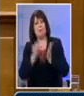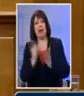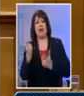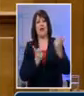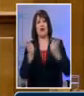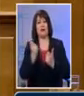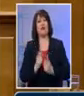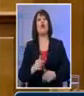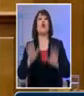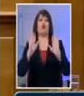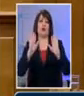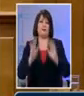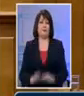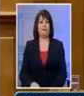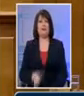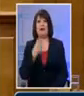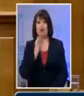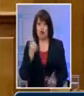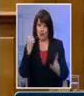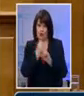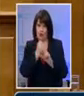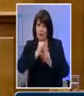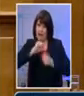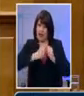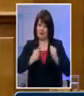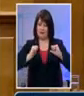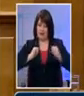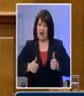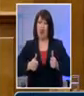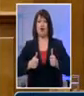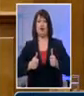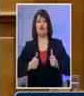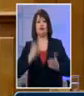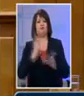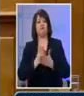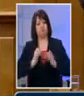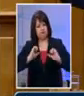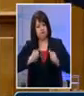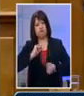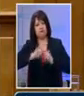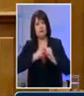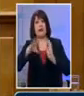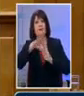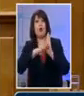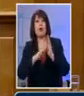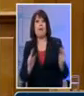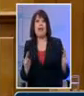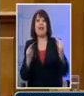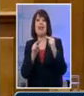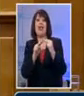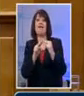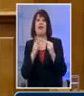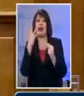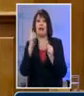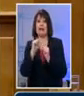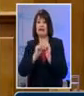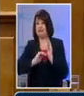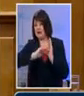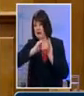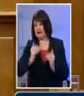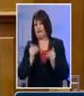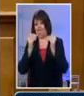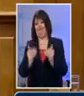τώρα. Γι' αυτό διεκδικήσαμε με θάρρος, με τόλμη, με αποφασιστικότητα πρόγραμμα γέφυρα για τους 4 μήνες